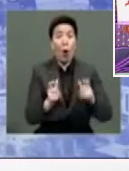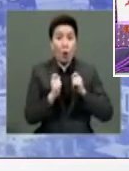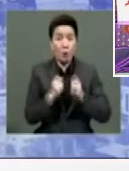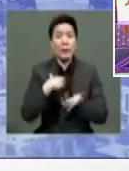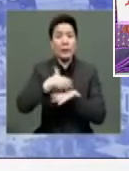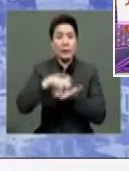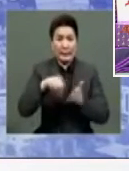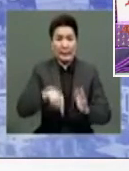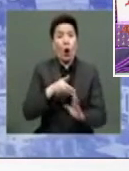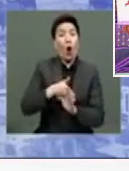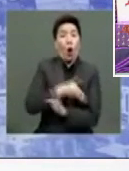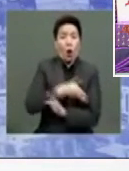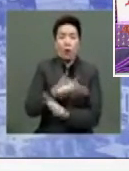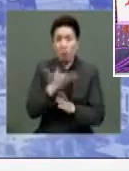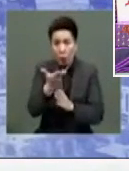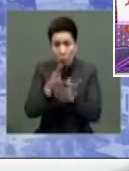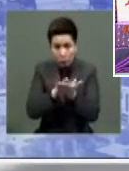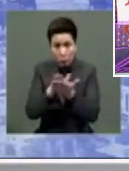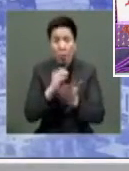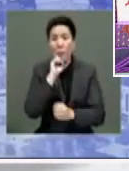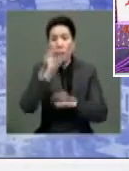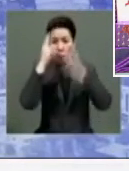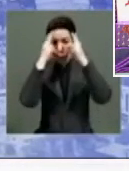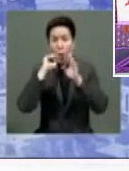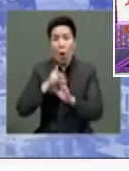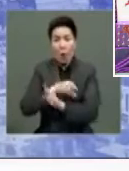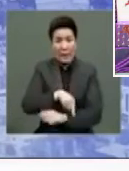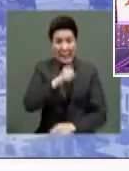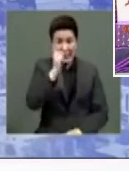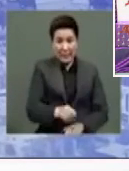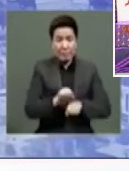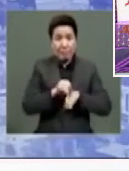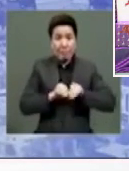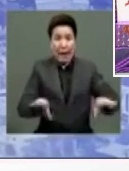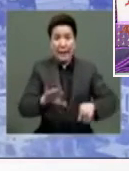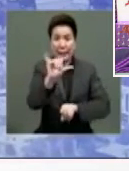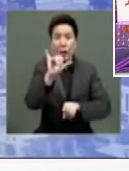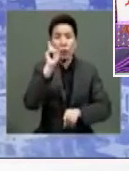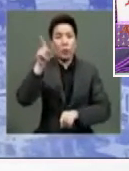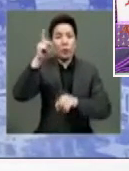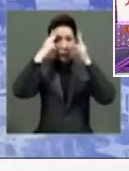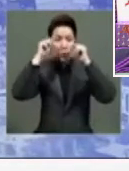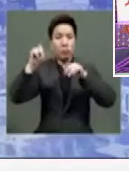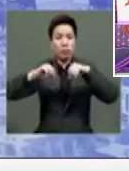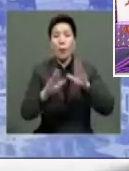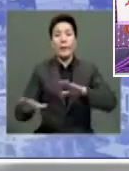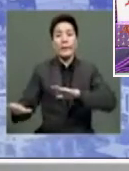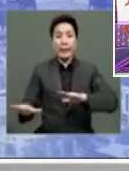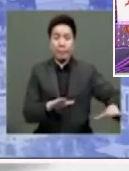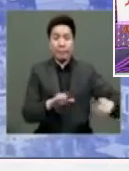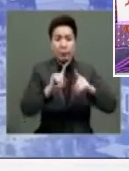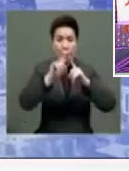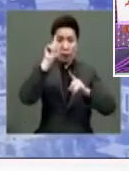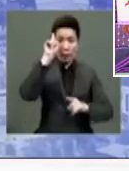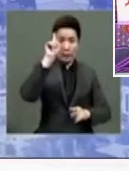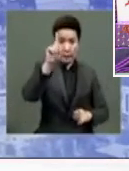จำเป็นต้องเดินทางจริงๆเนี่ยคุณก็แจ้งกับเจ้าหน้าที่จะได้ดูว่ามีความจำเป็นจริงๆแต่จะมีความยากลำบากเพราะว่าจะต้องเจอหลายด่านมาก